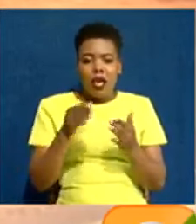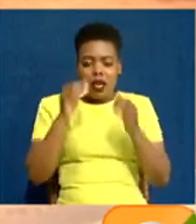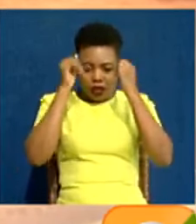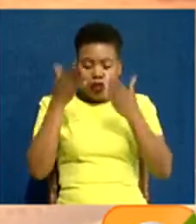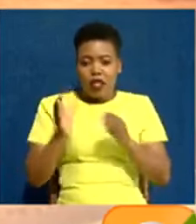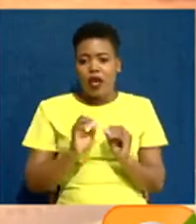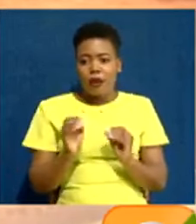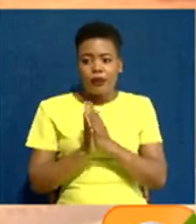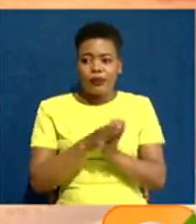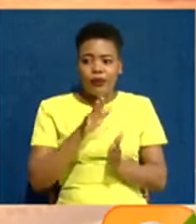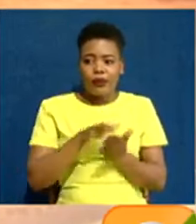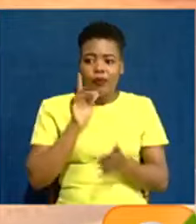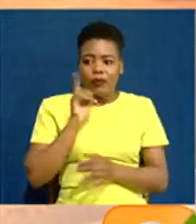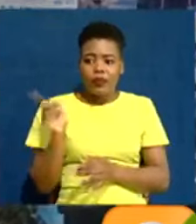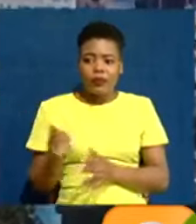na taarifa zaidi.